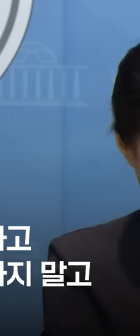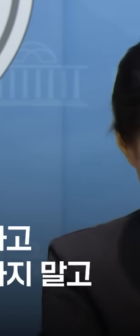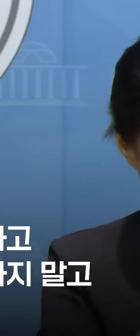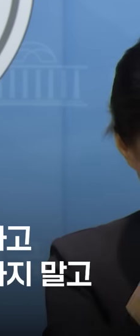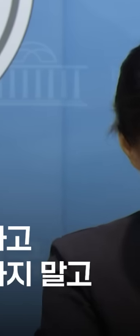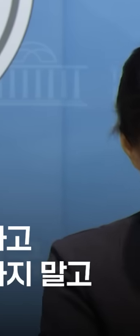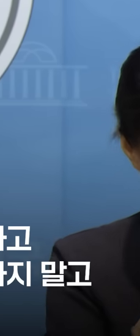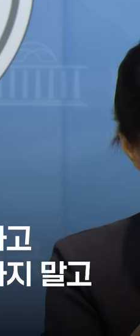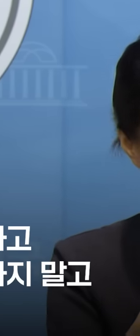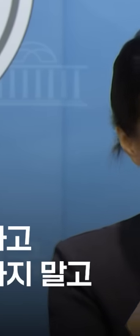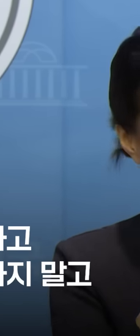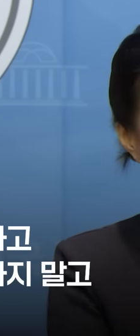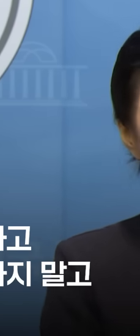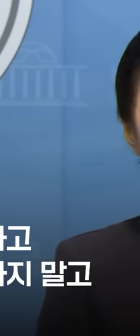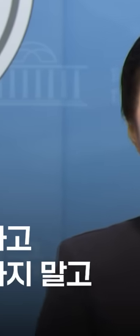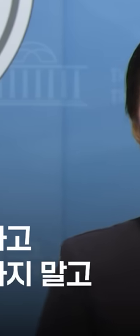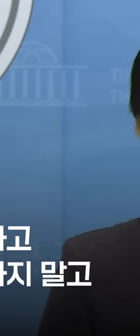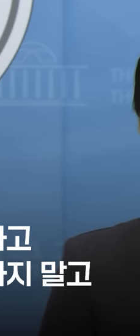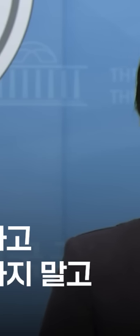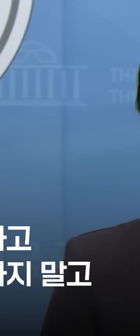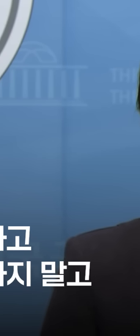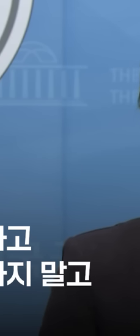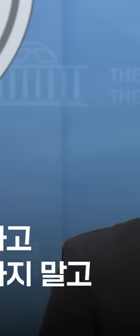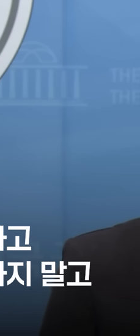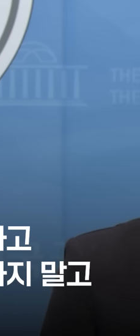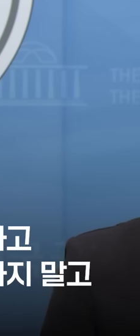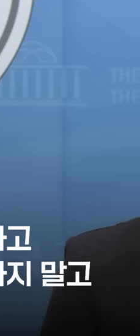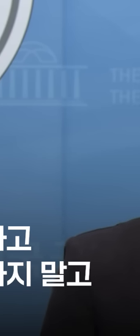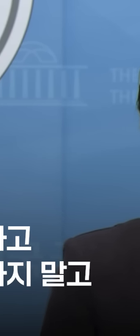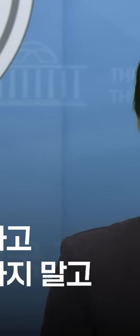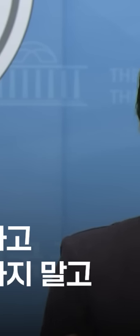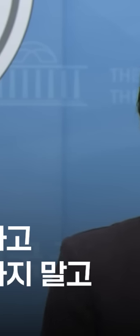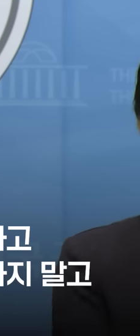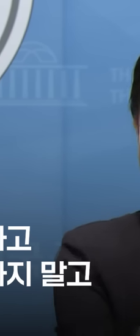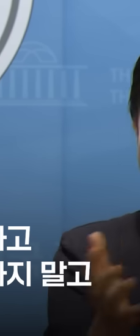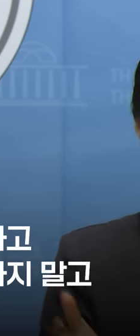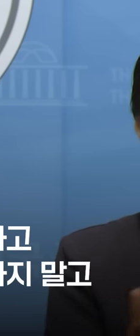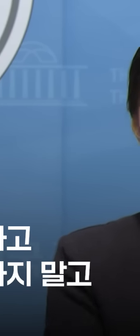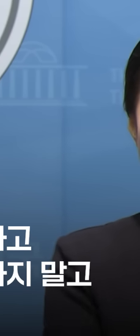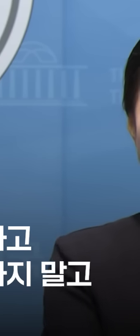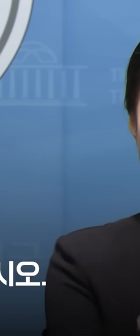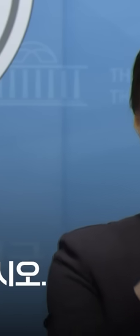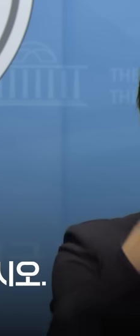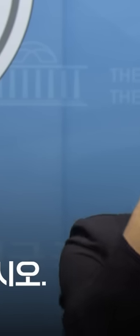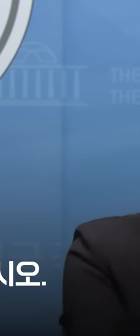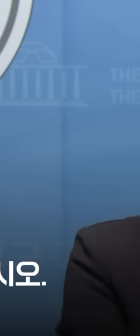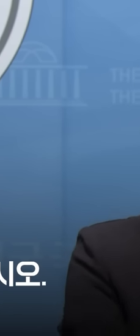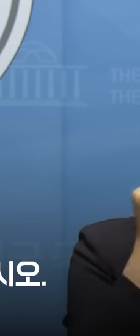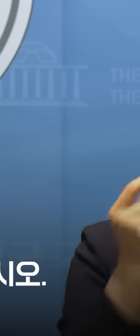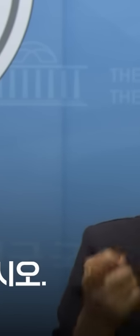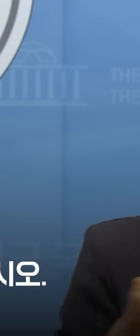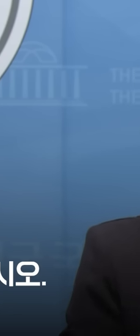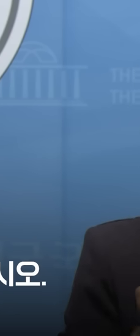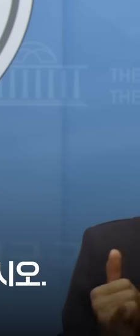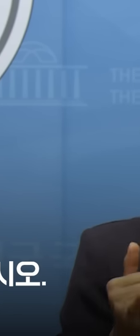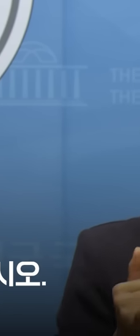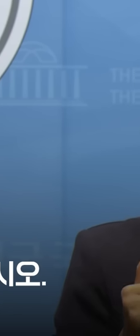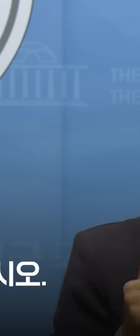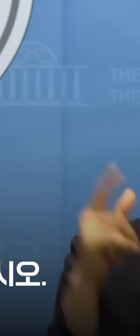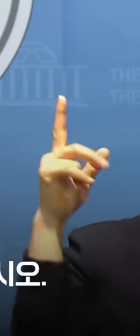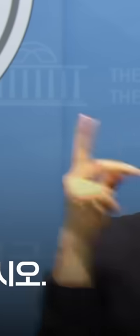속을 것이라고 여기는 것이 아 이라면 어설픈 선동으로 국민 기만하지 말고 친일 인사와